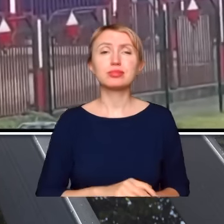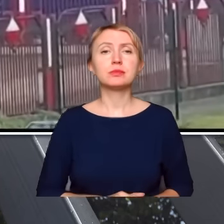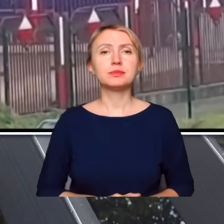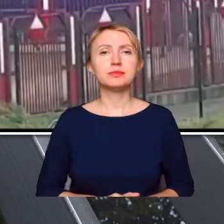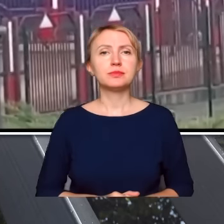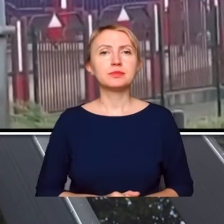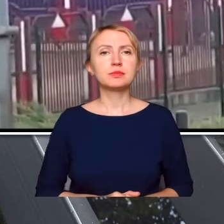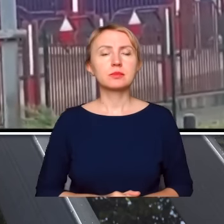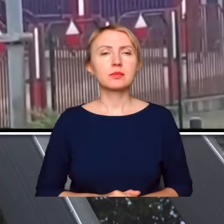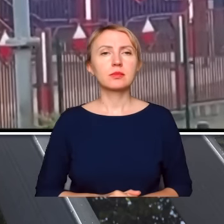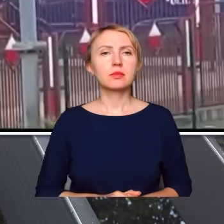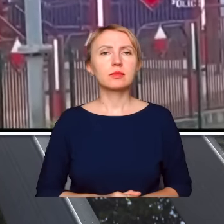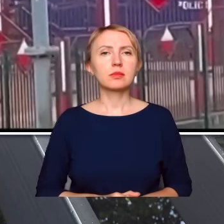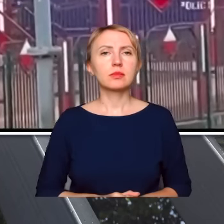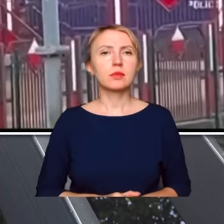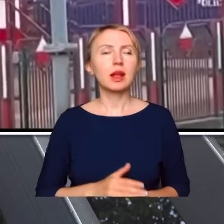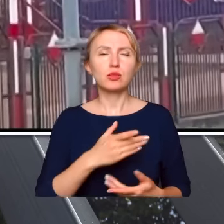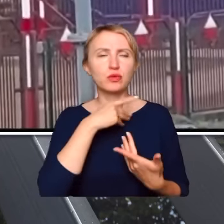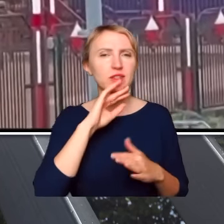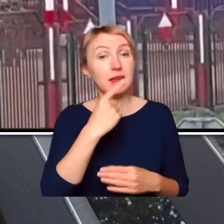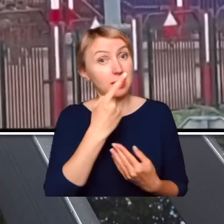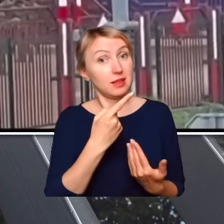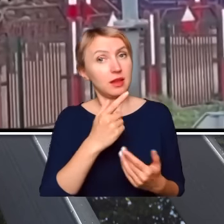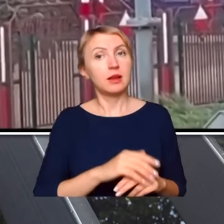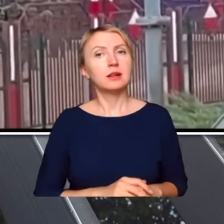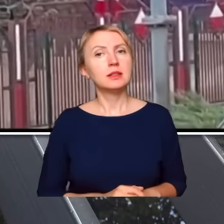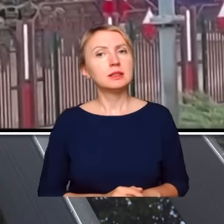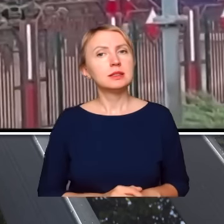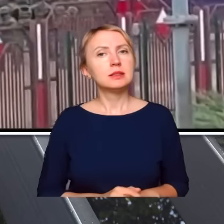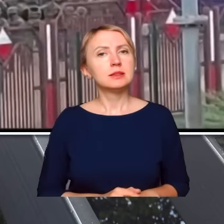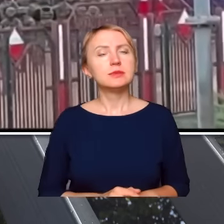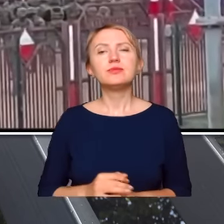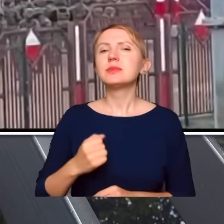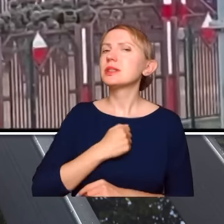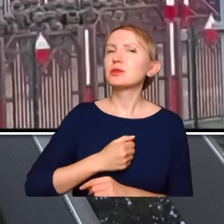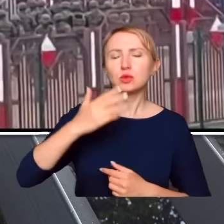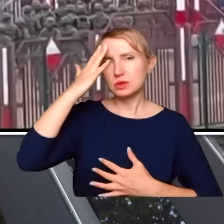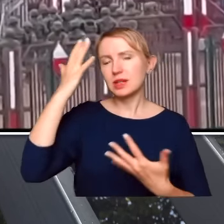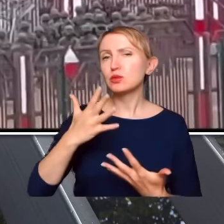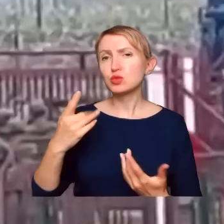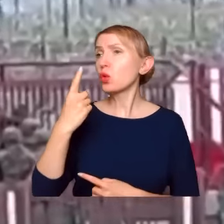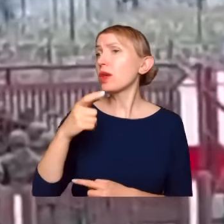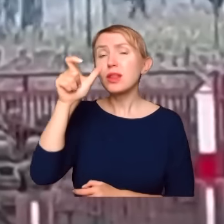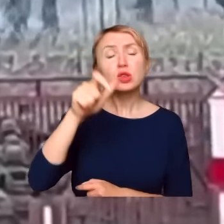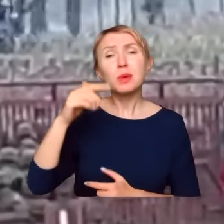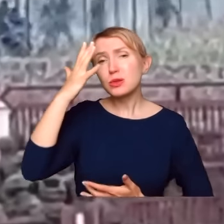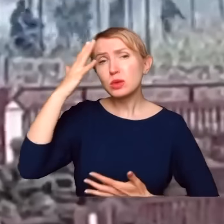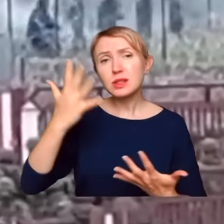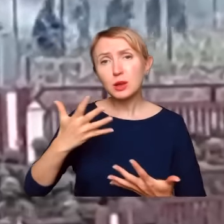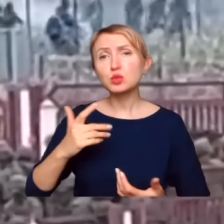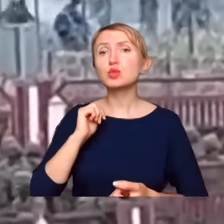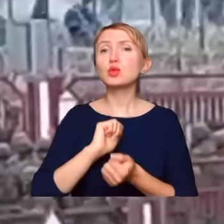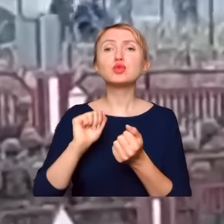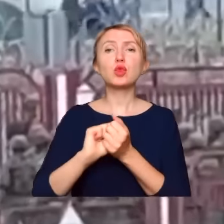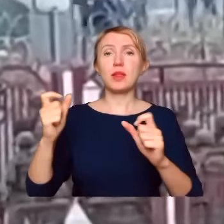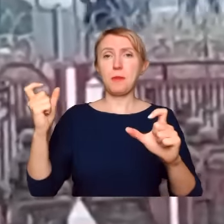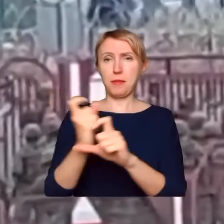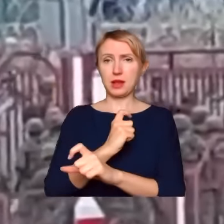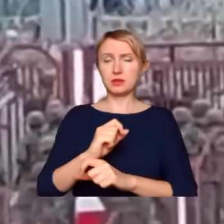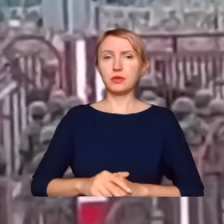ale to już chyba wystarczy. Panie prokuratorze. To jest za dużo. To jest na szkodę państwa.